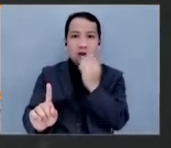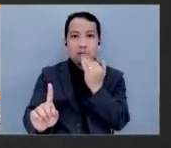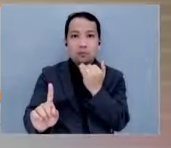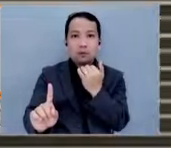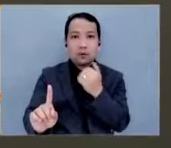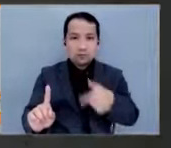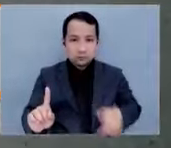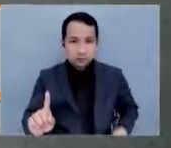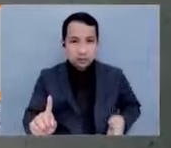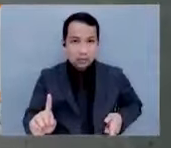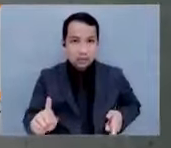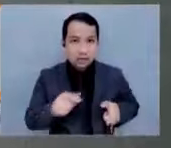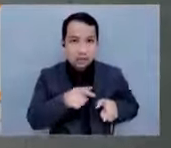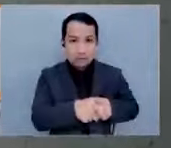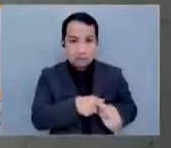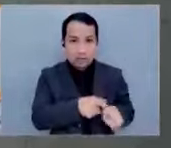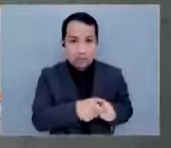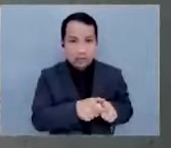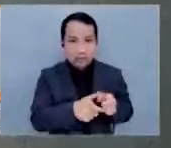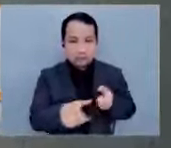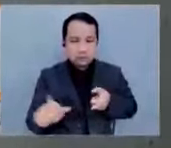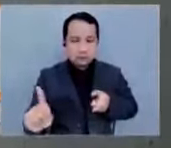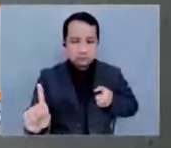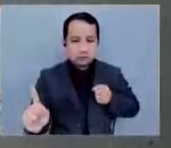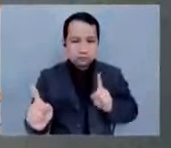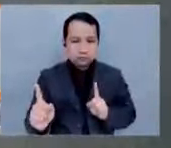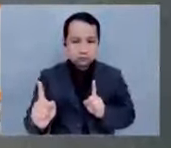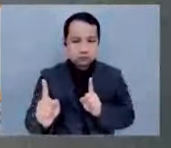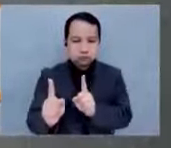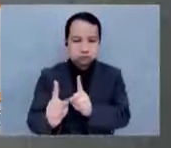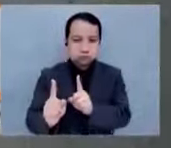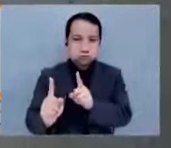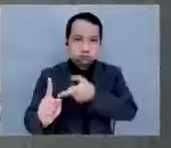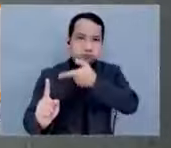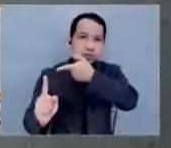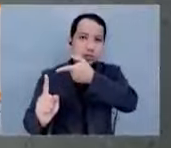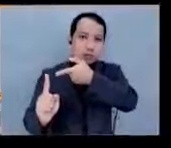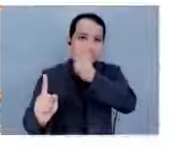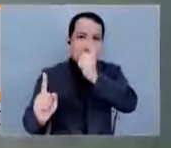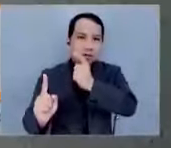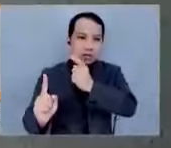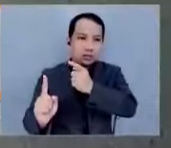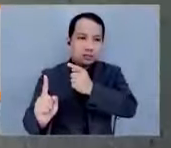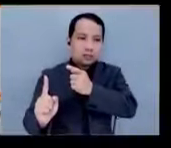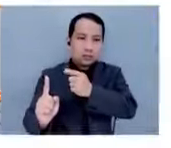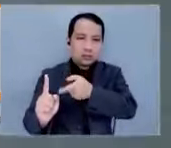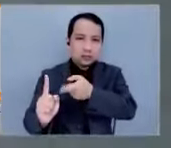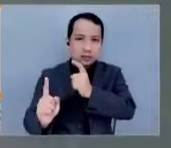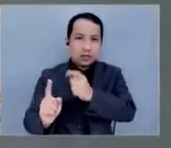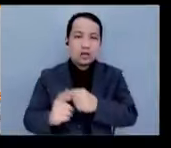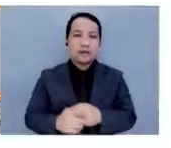lalaki. At nang makaharap ang babae, malapitan na niya itong pinagbabaril.